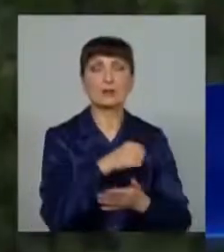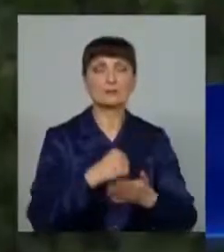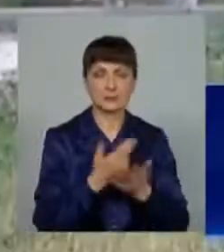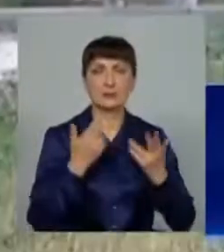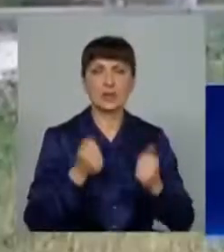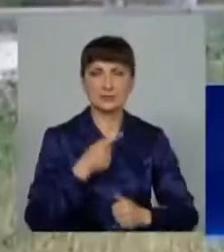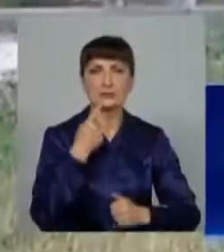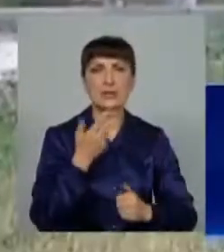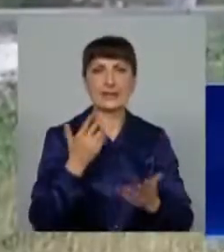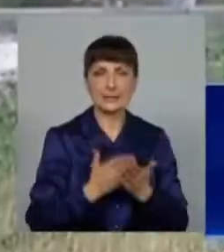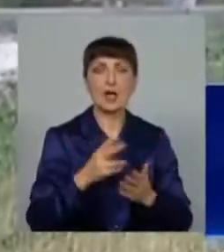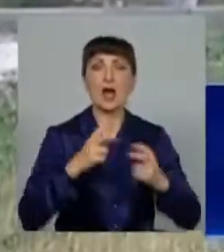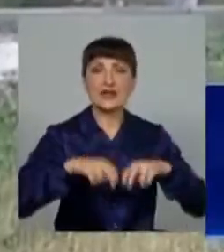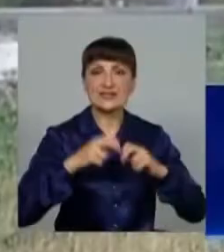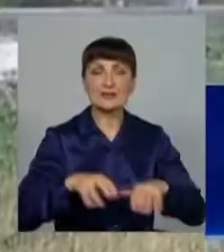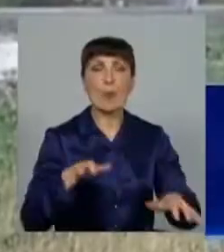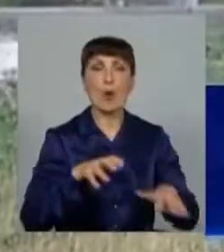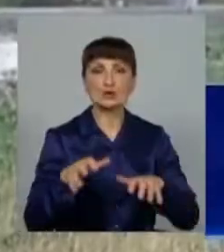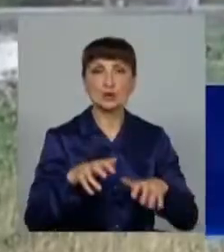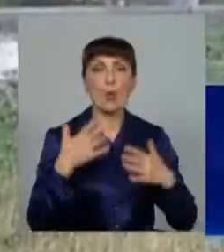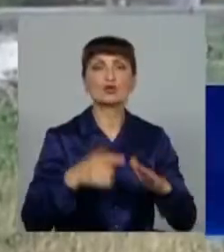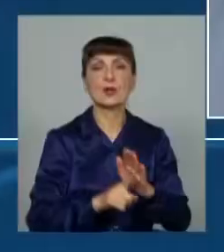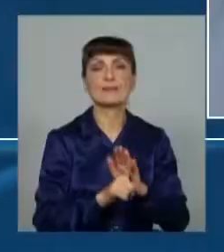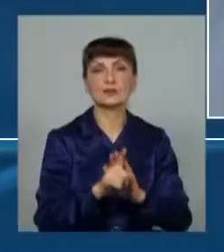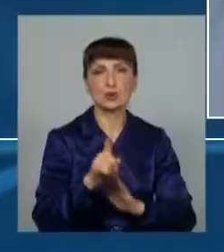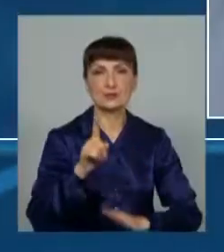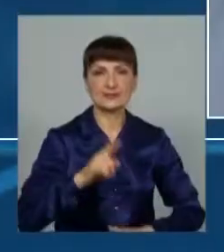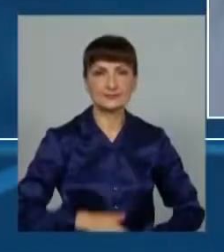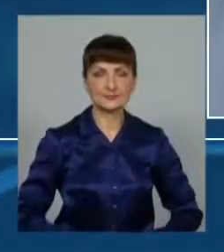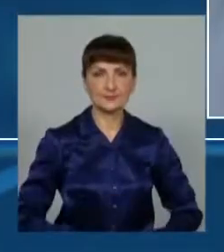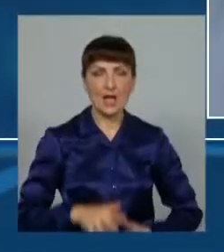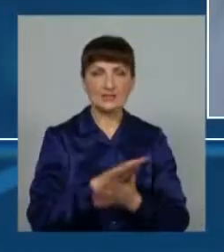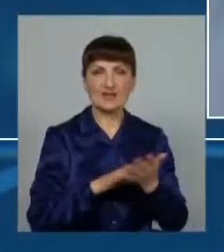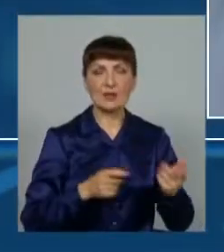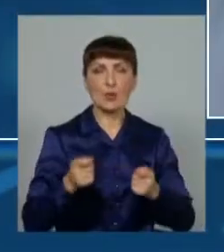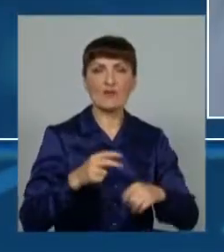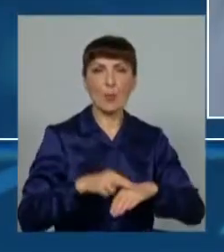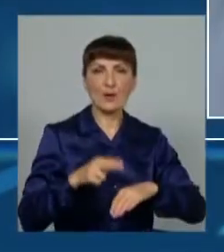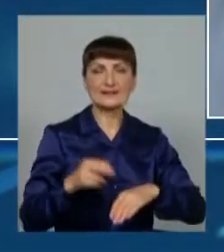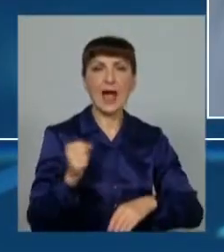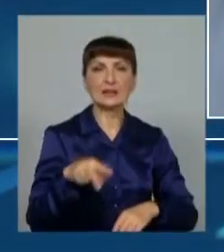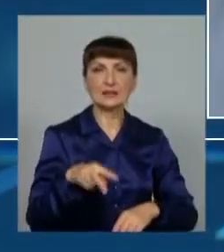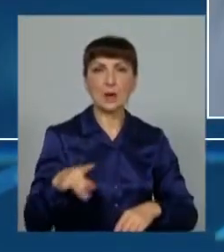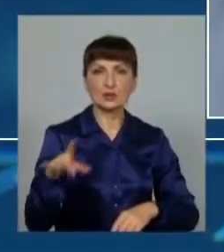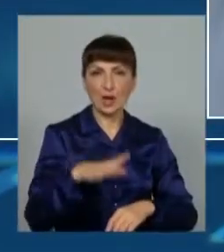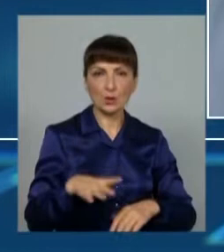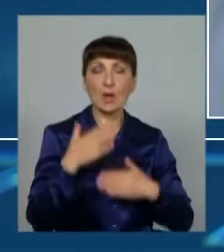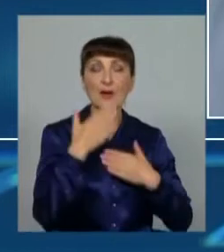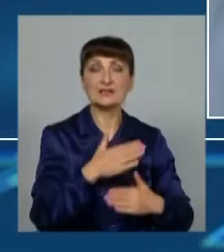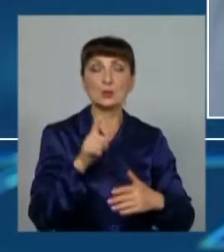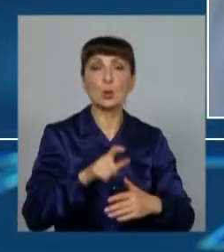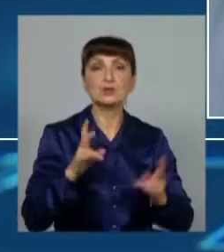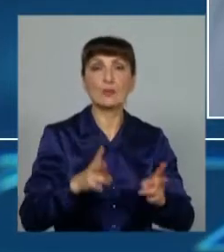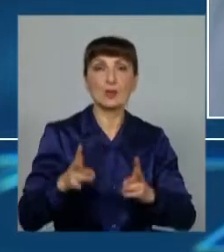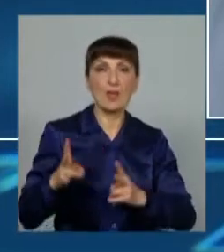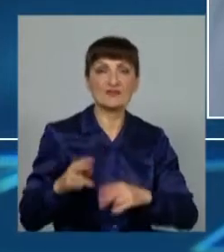подтвердили и отметили, что расследование по делу о мошенничестве уже началось. С заявлением в управление полиции Алатауского района обратились потерпевшие